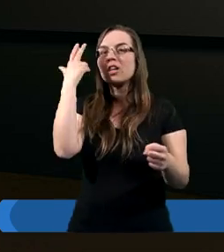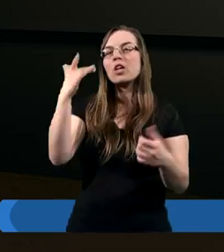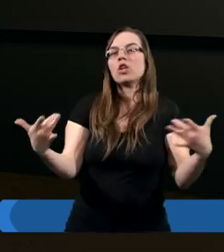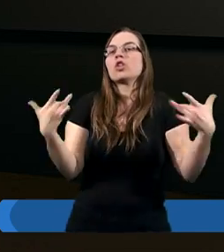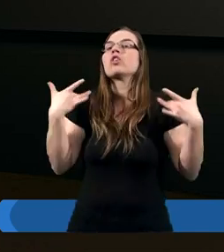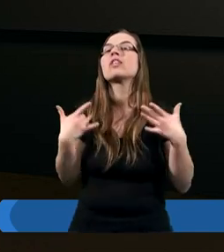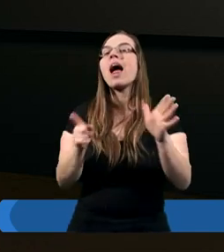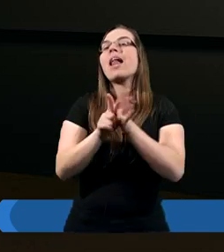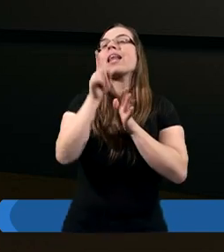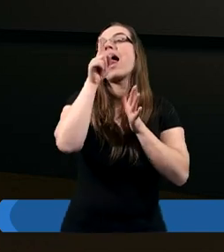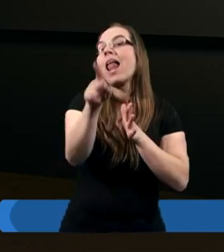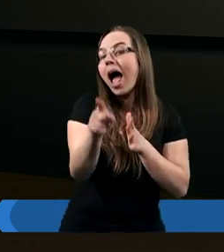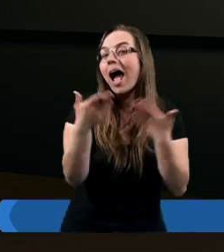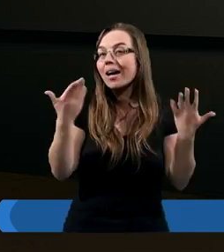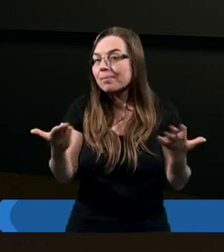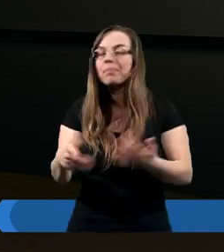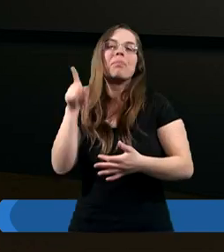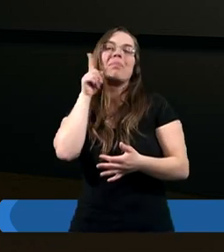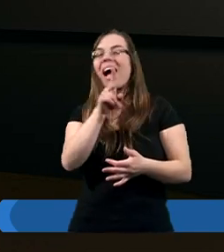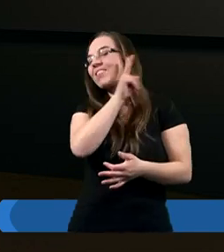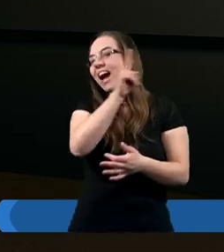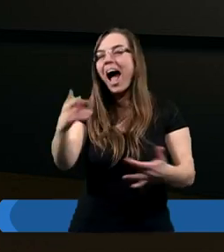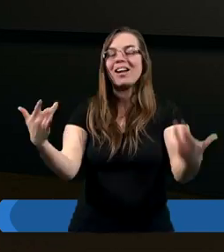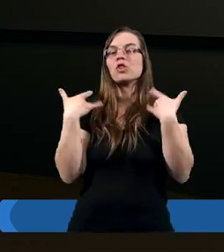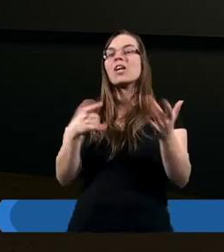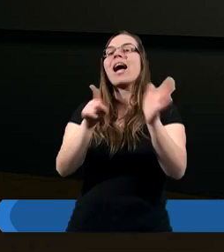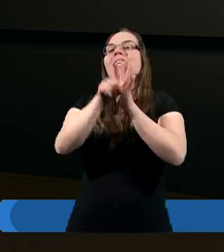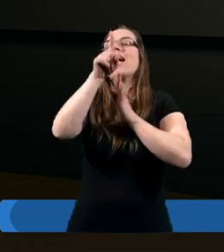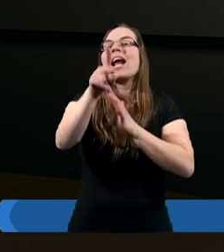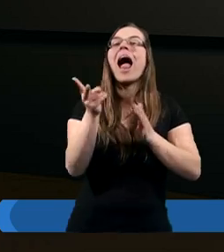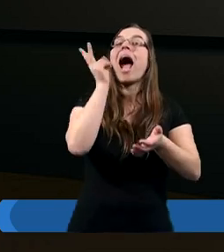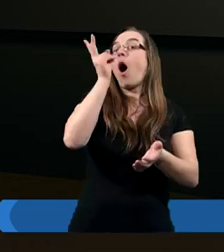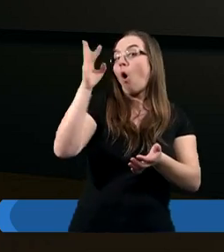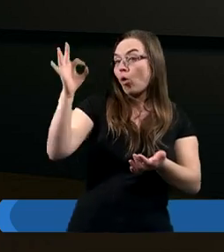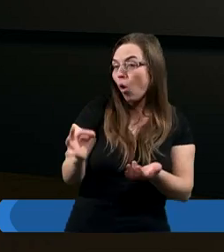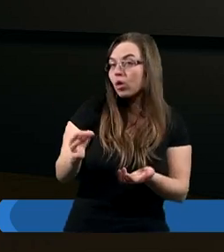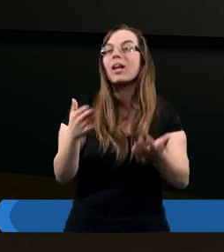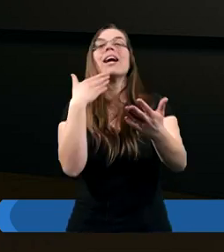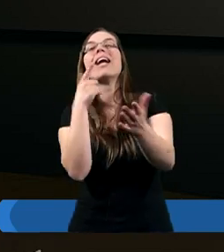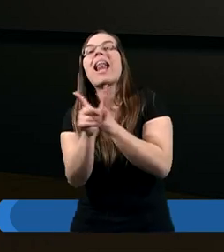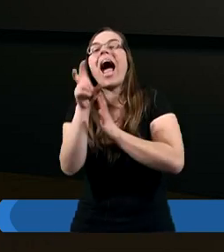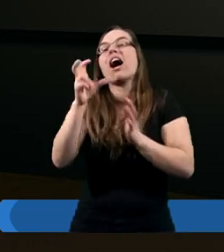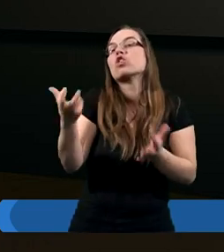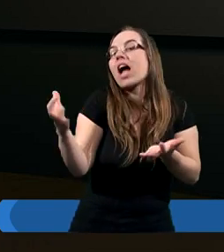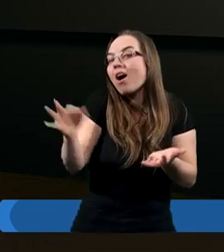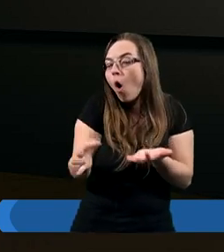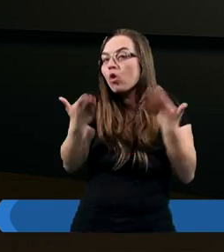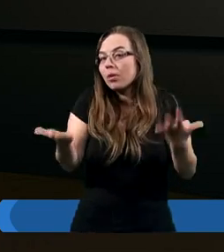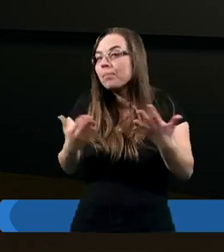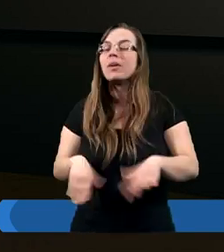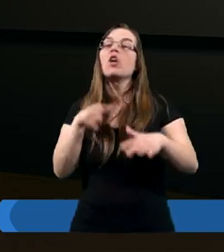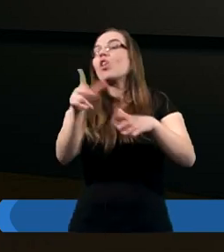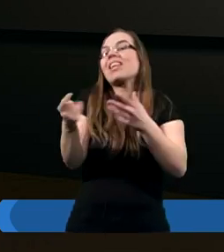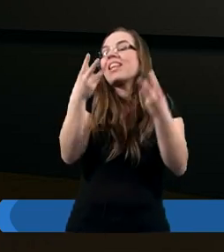Życie dla. Tak naprawdę każdy żyje dla kogoś, dla czegoś, dla tego, co